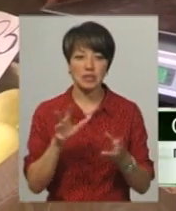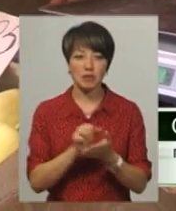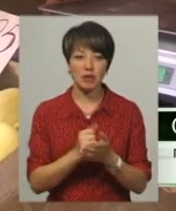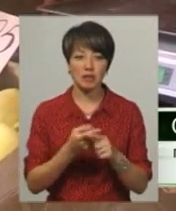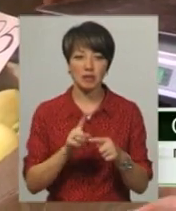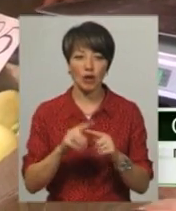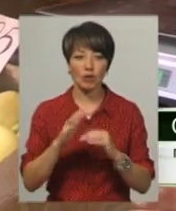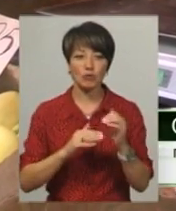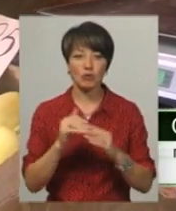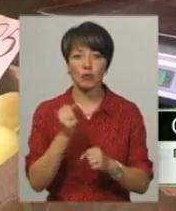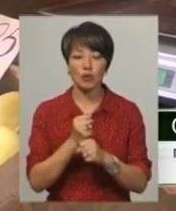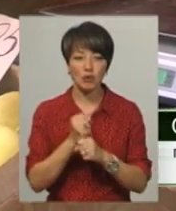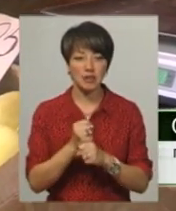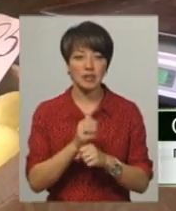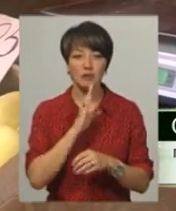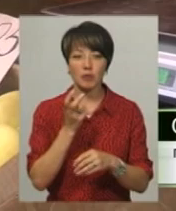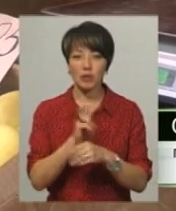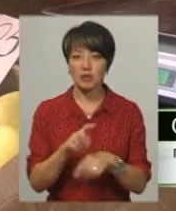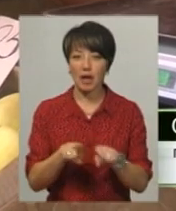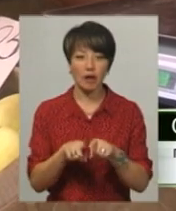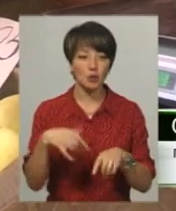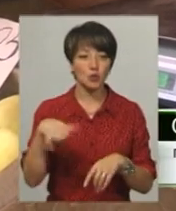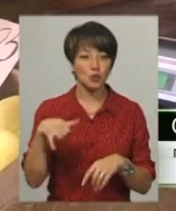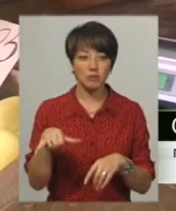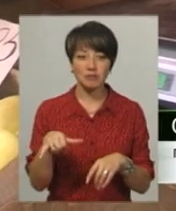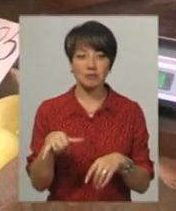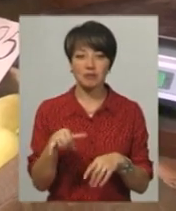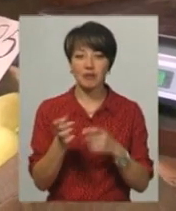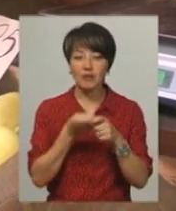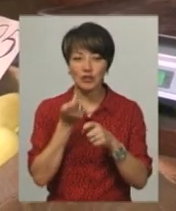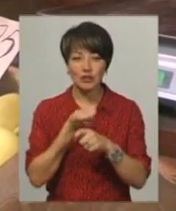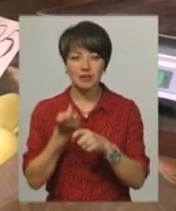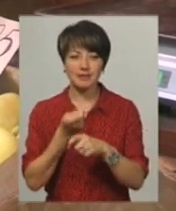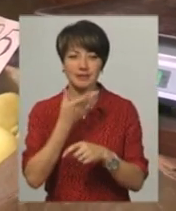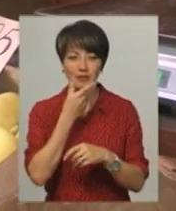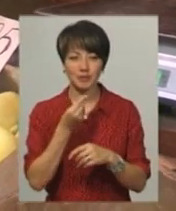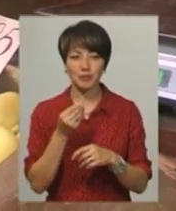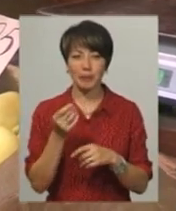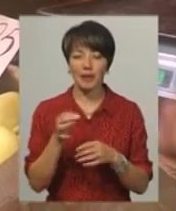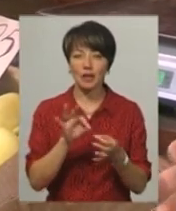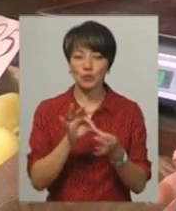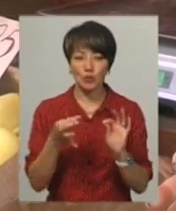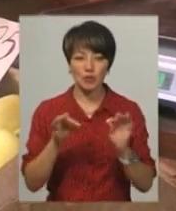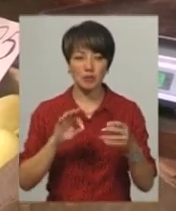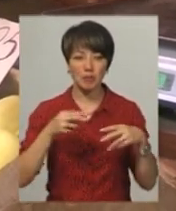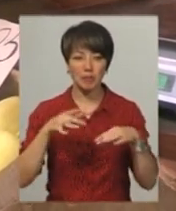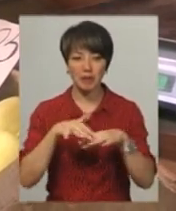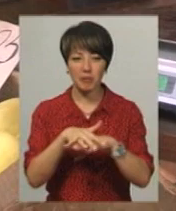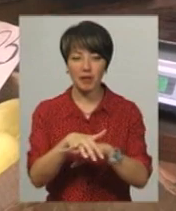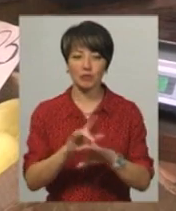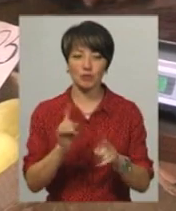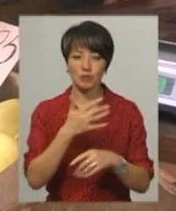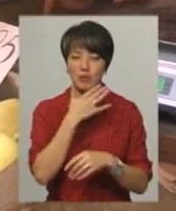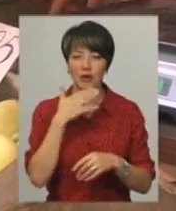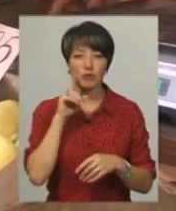цими ручними поділками, вже дівчатки приходять з такими сумочками, що бісером вишиті, і шнурочками переплетені. Приходять дуже